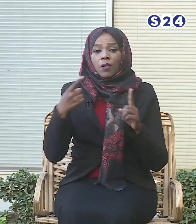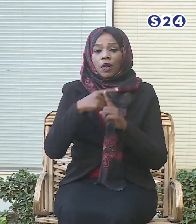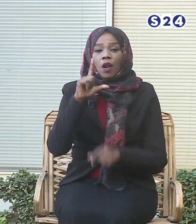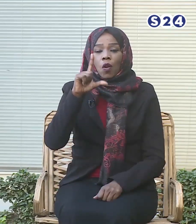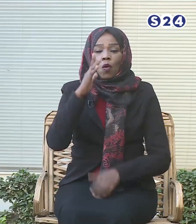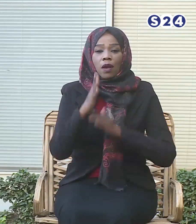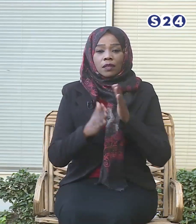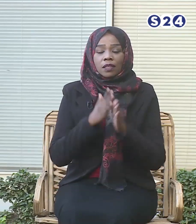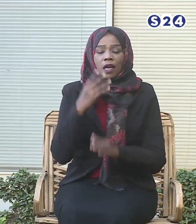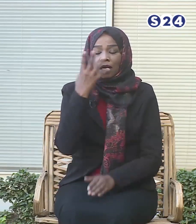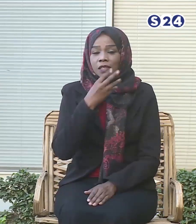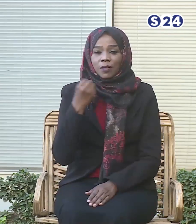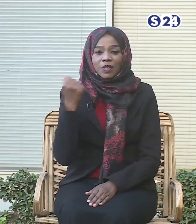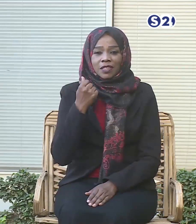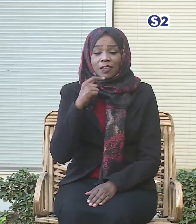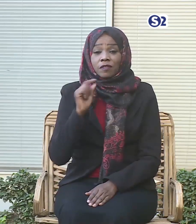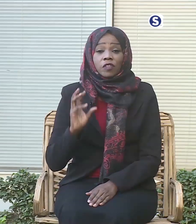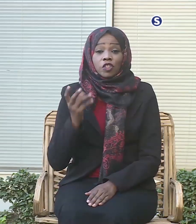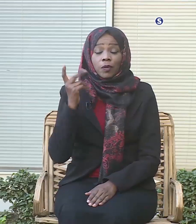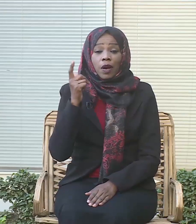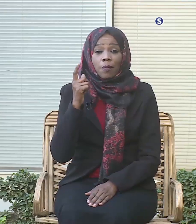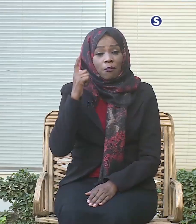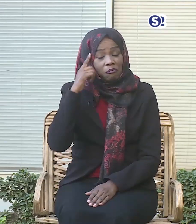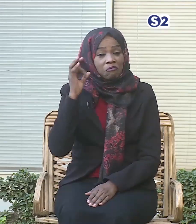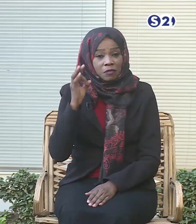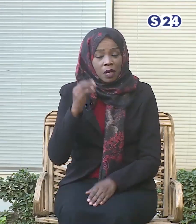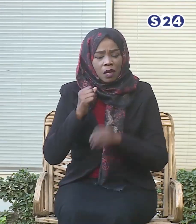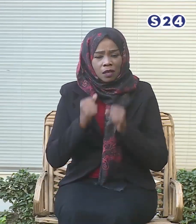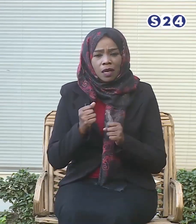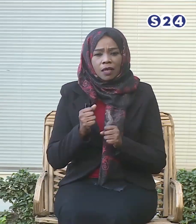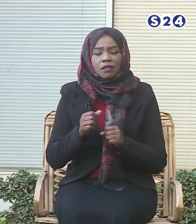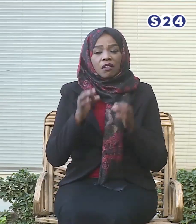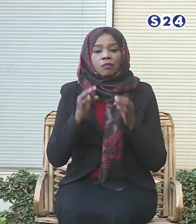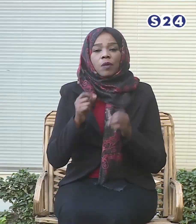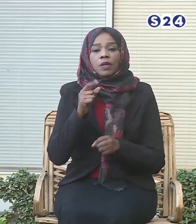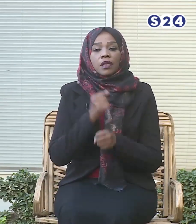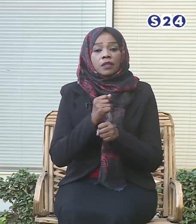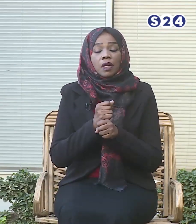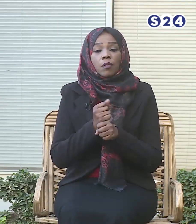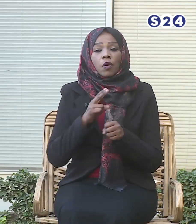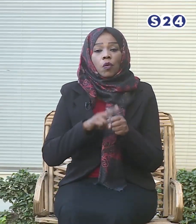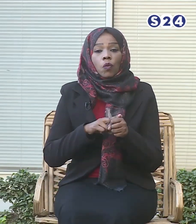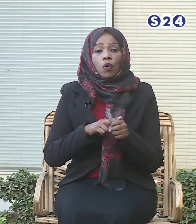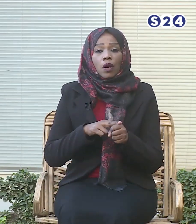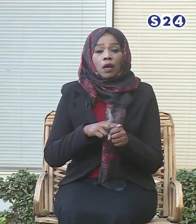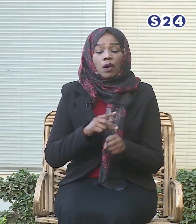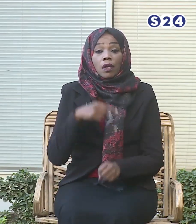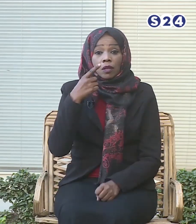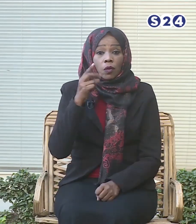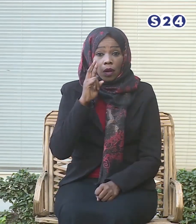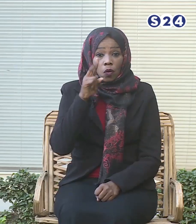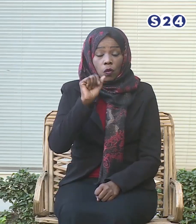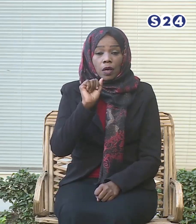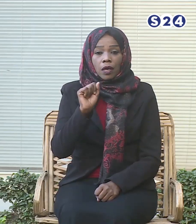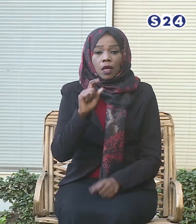وإنه جميل برضو إنه يكون في شباب موهوب وقادرة تماما ان هي تبين وتعكس كمان رؤيتها وفكرتها.